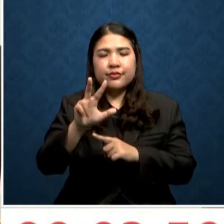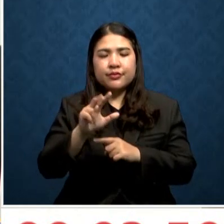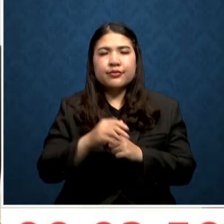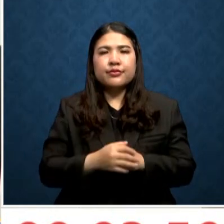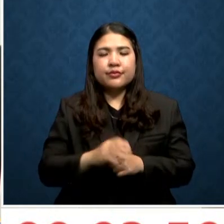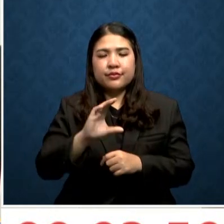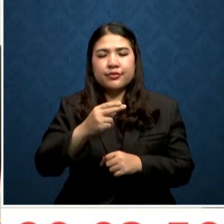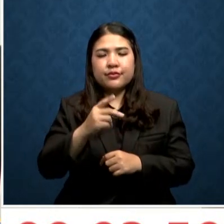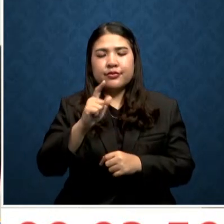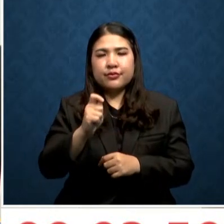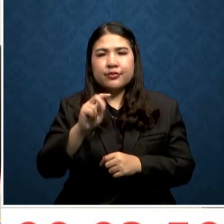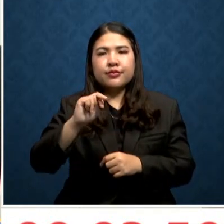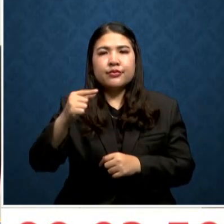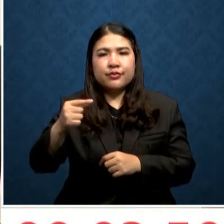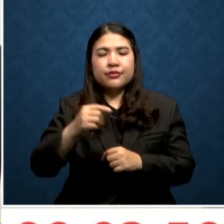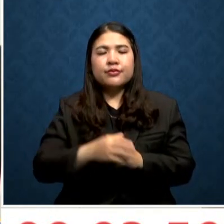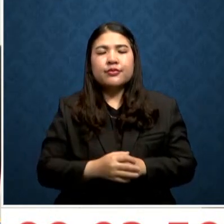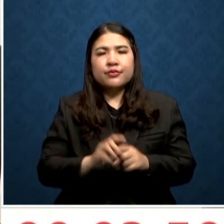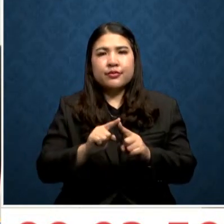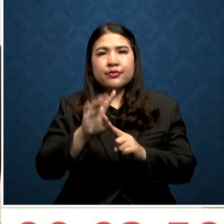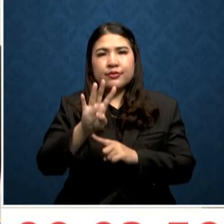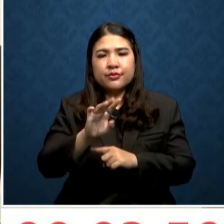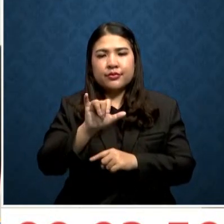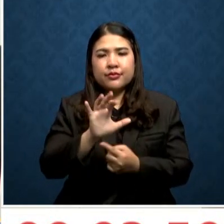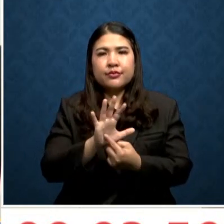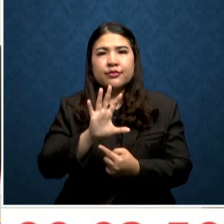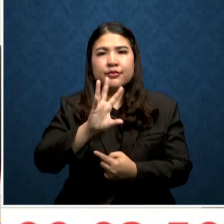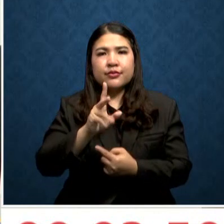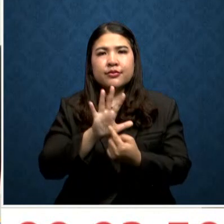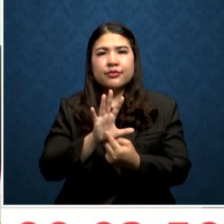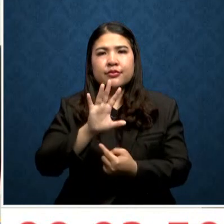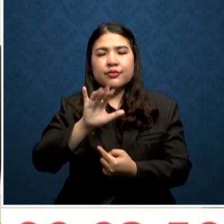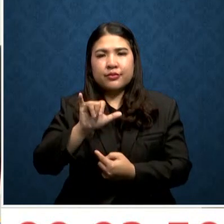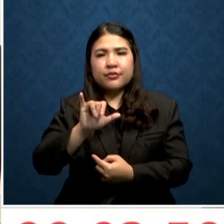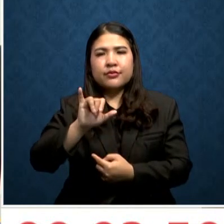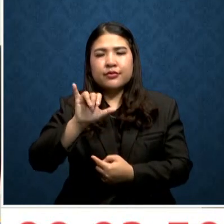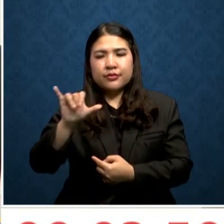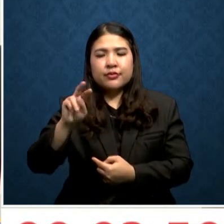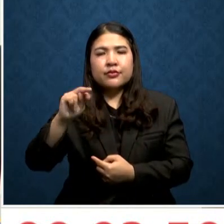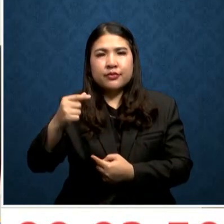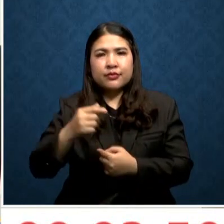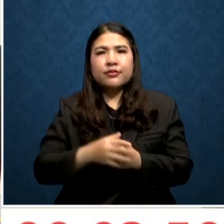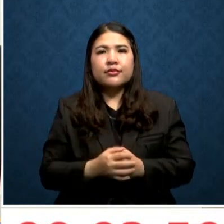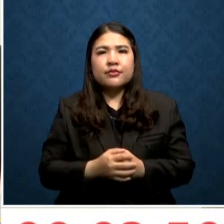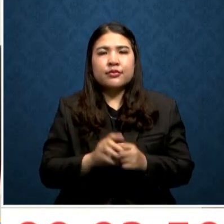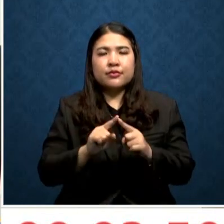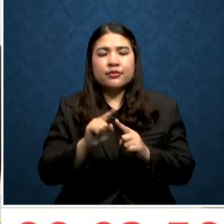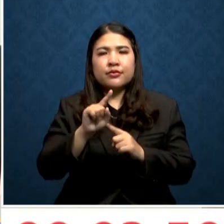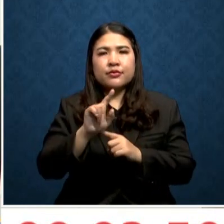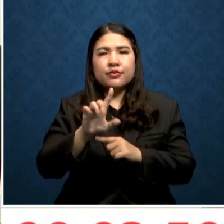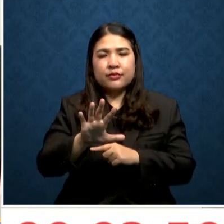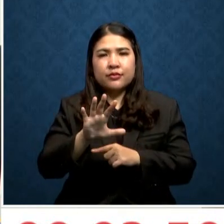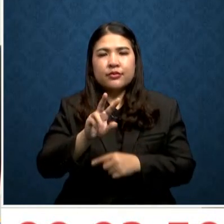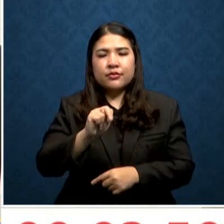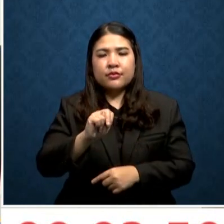ายฉลองทองนะ4นายชัยยงมณีรุ่งสกุล5นางสาวนวลนิดหงวิวั